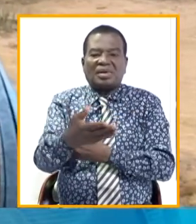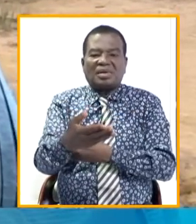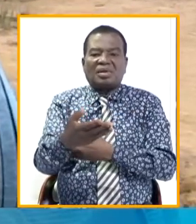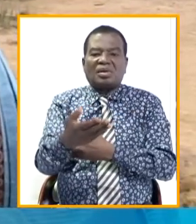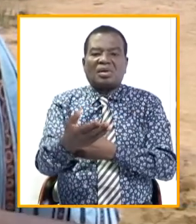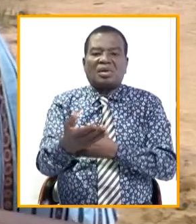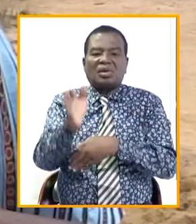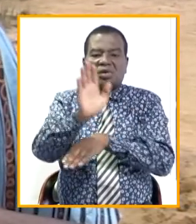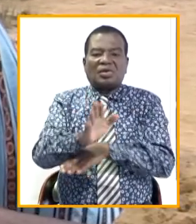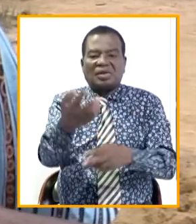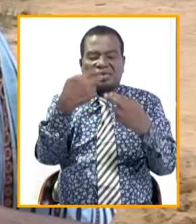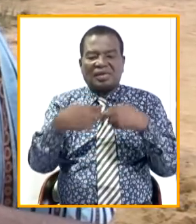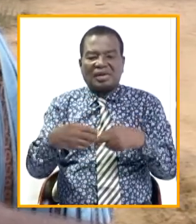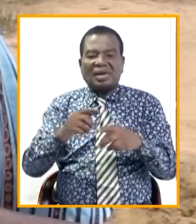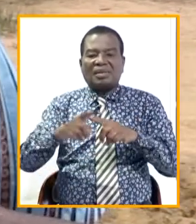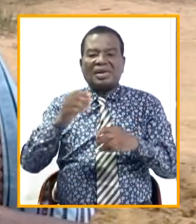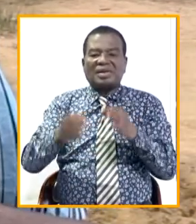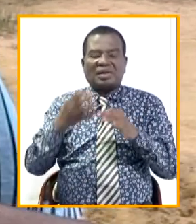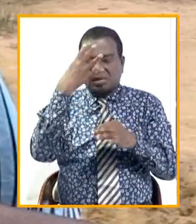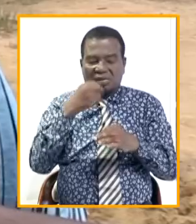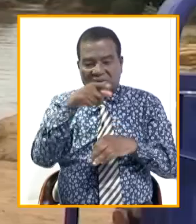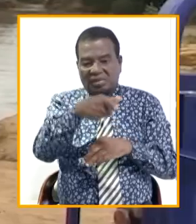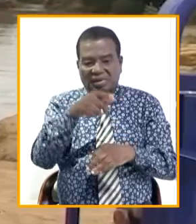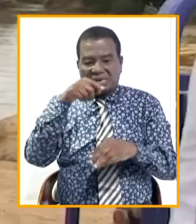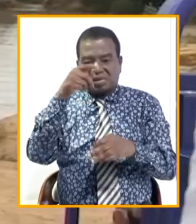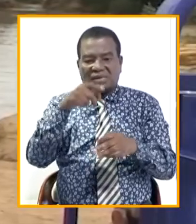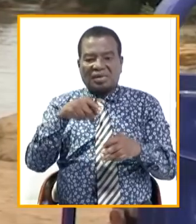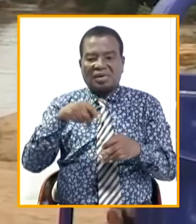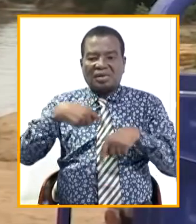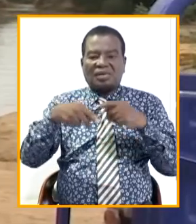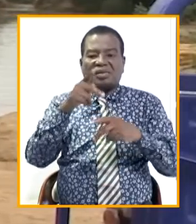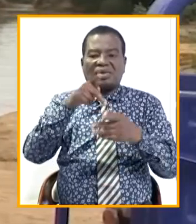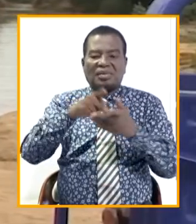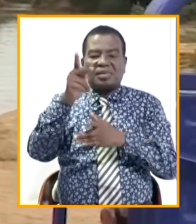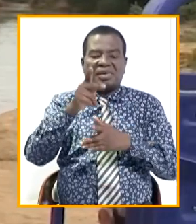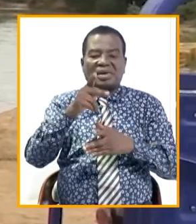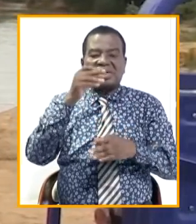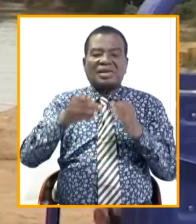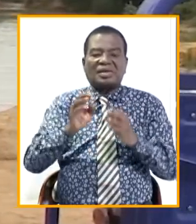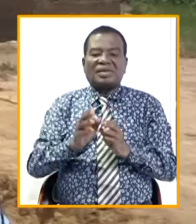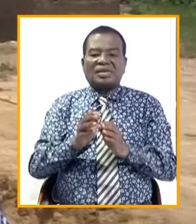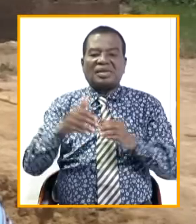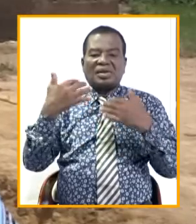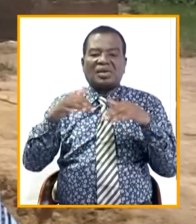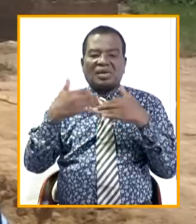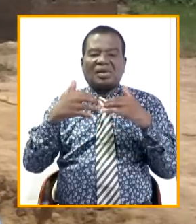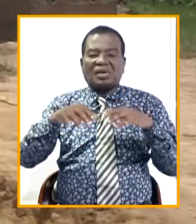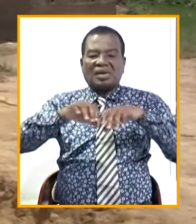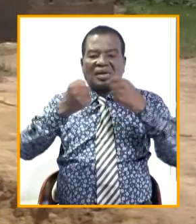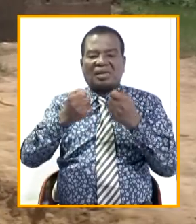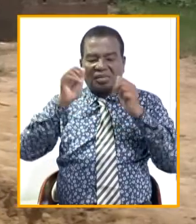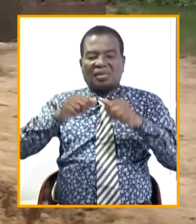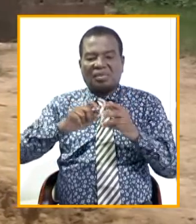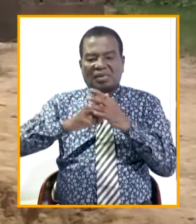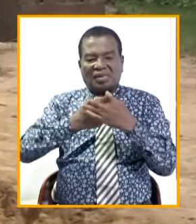on ne prend pas l'argent. Mais si tu dors là-bas encore, tu vas payer. Parce que si le moteur est gâté là, on ne peut pas réparer